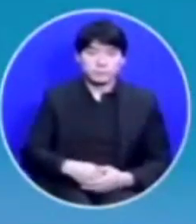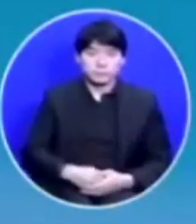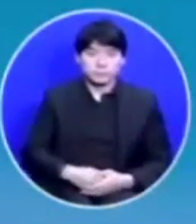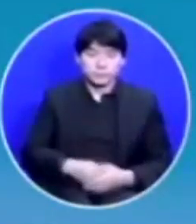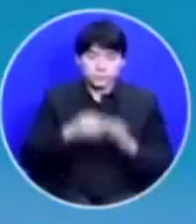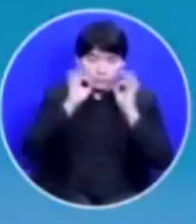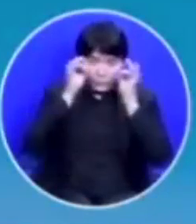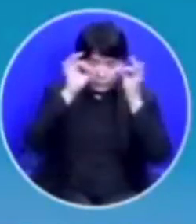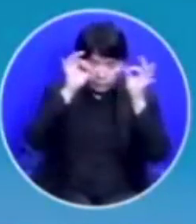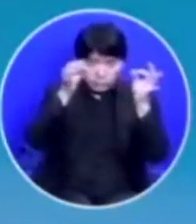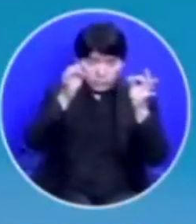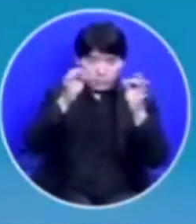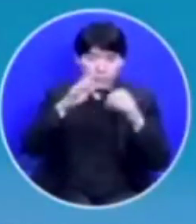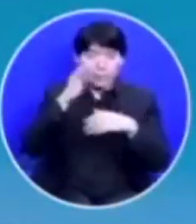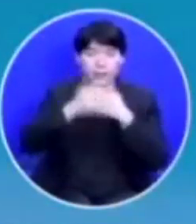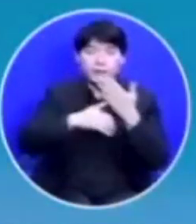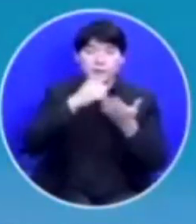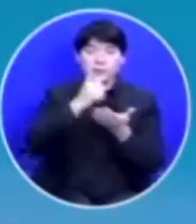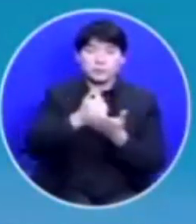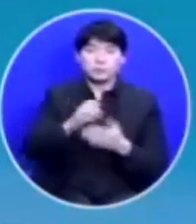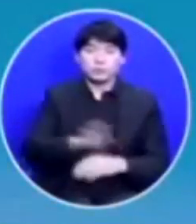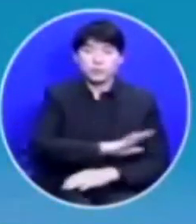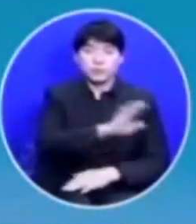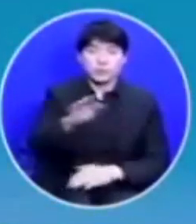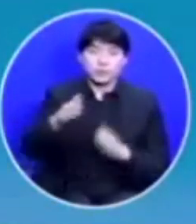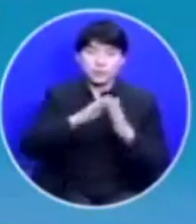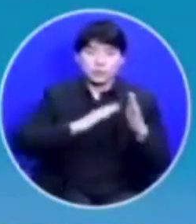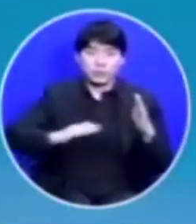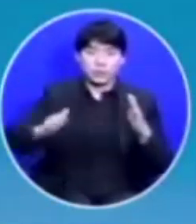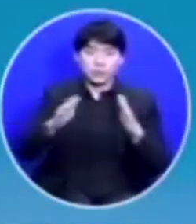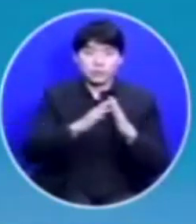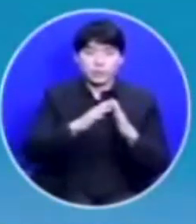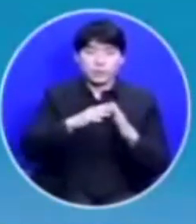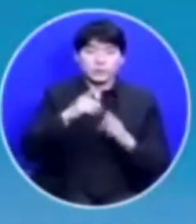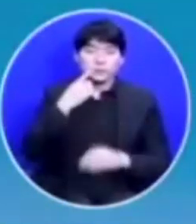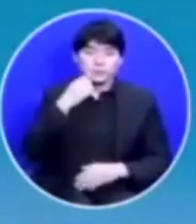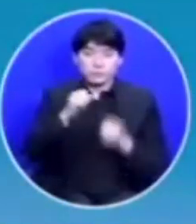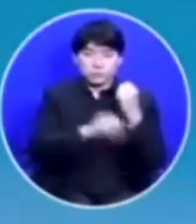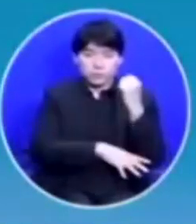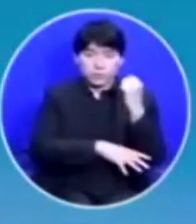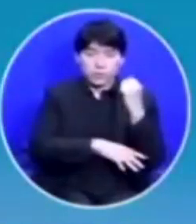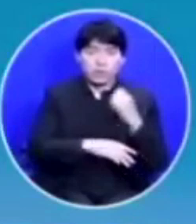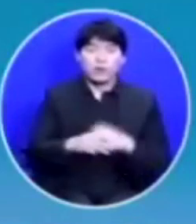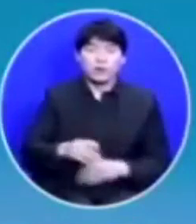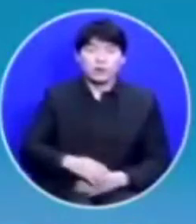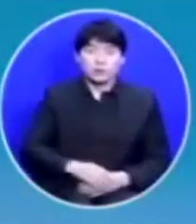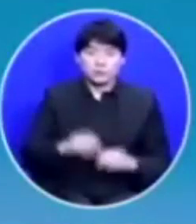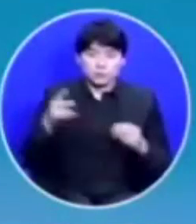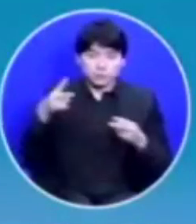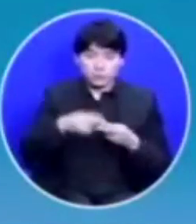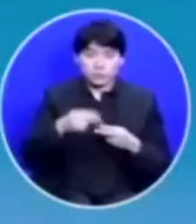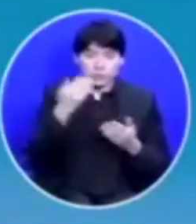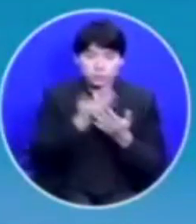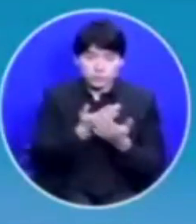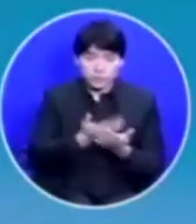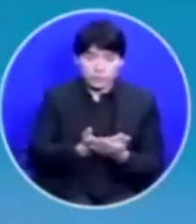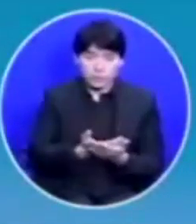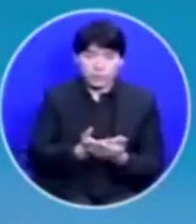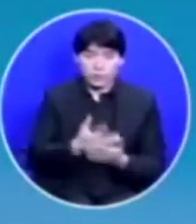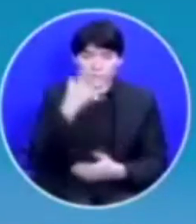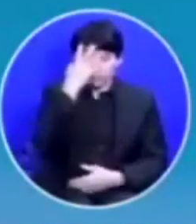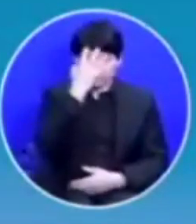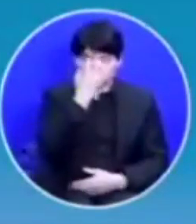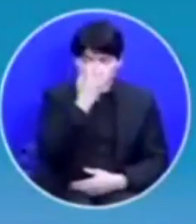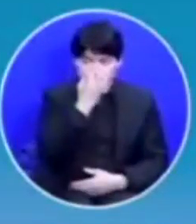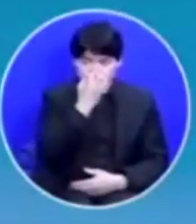하나님 우리 가정에 잇음 뿌리가 우리 대해서 끝나게 주세요 그래서 굳은 인상을